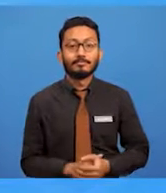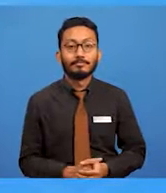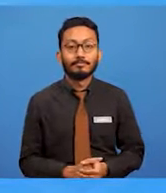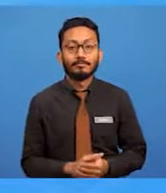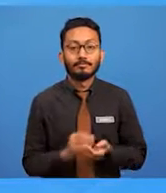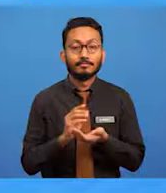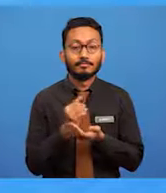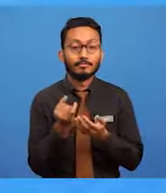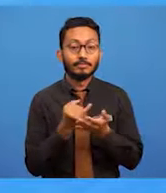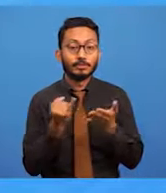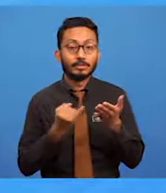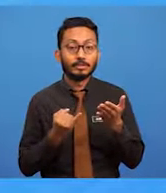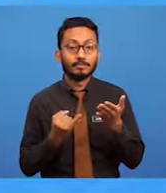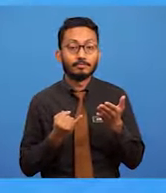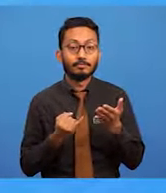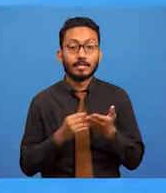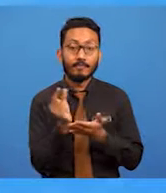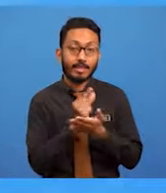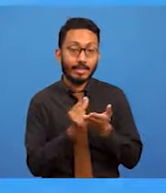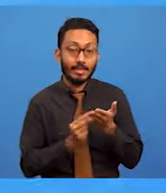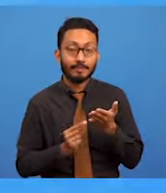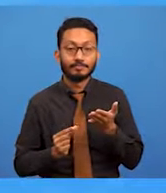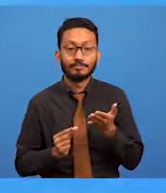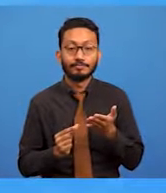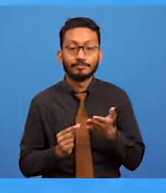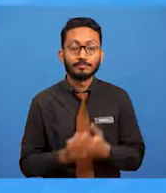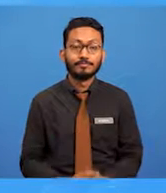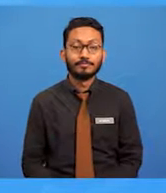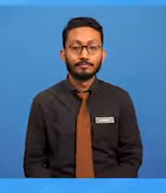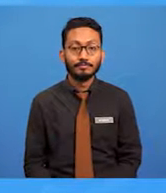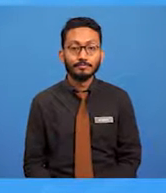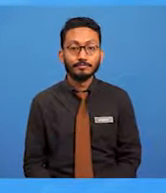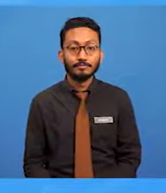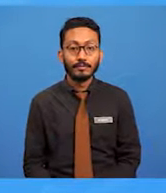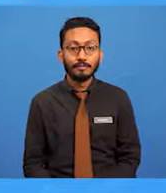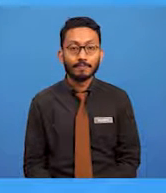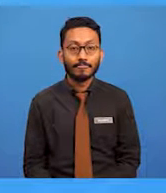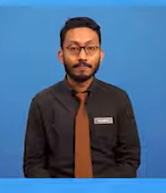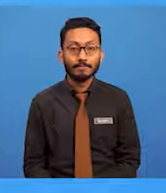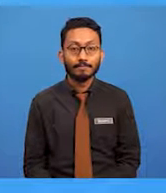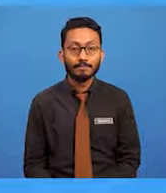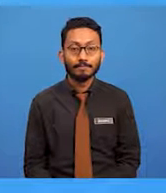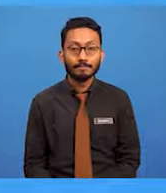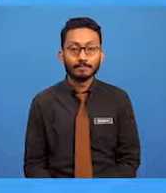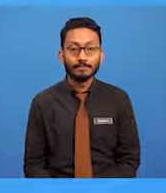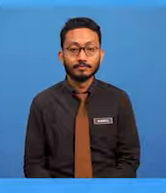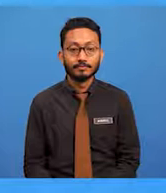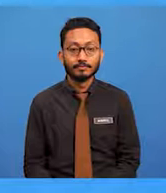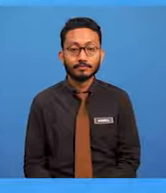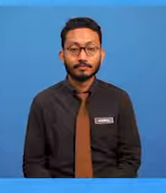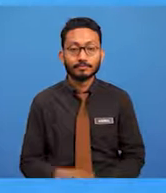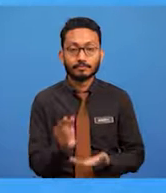daripada modul KRG-4023 iaitu grafik